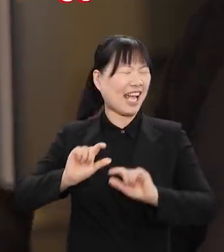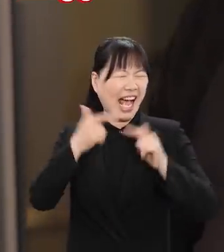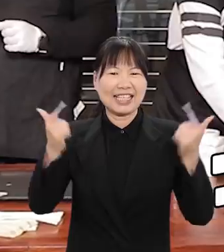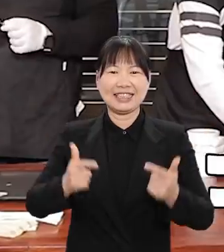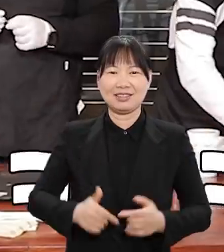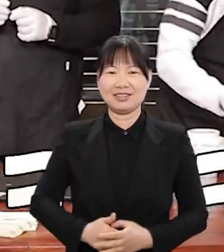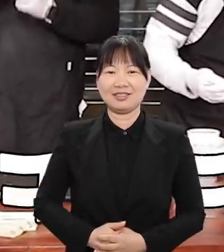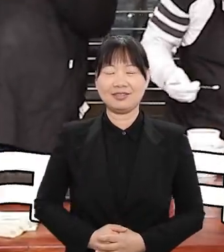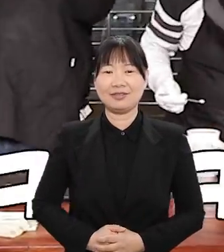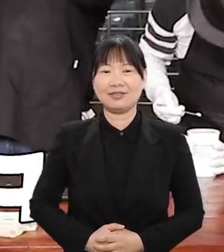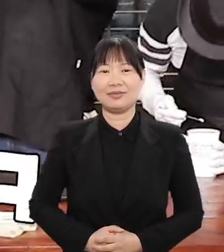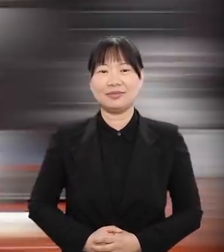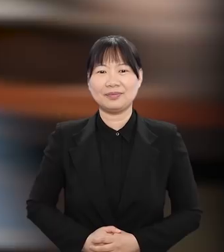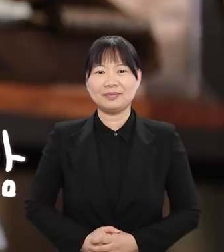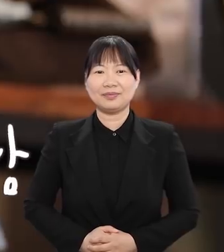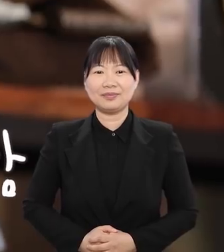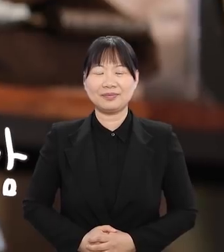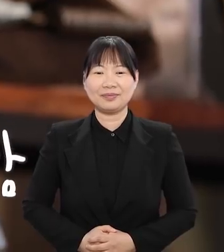아니.